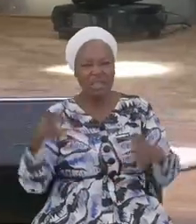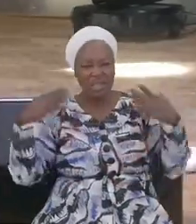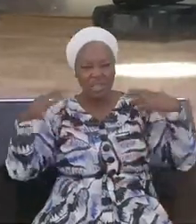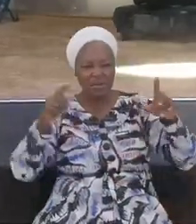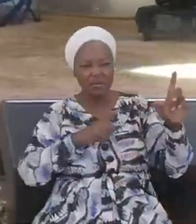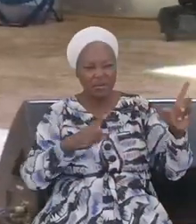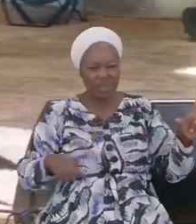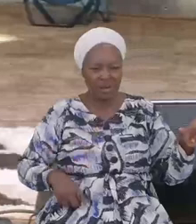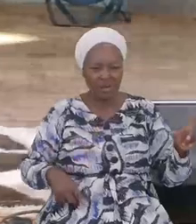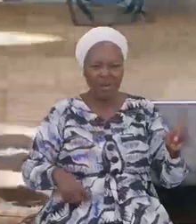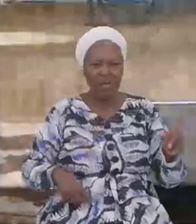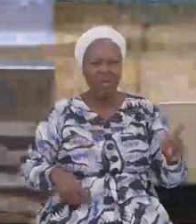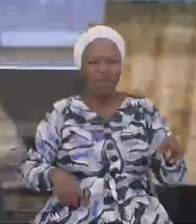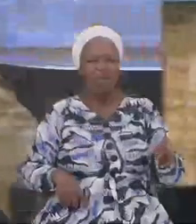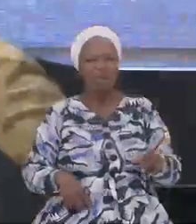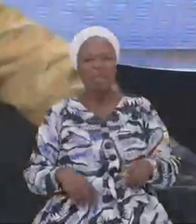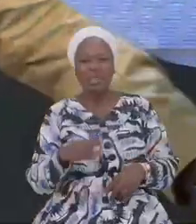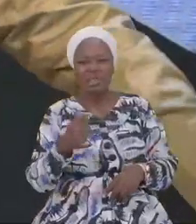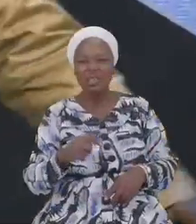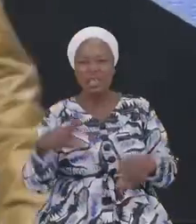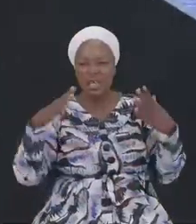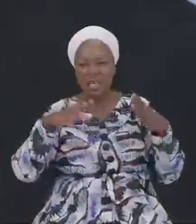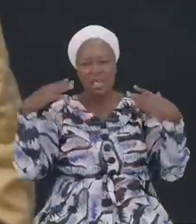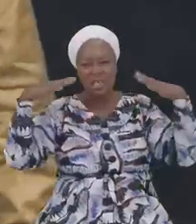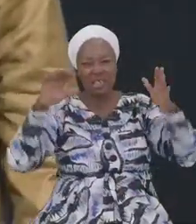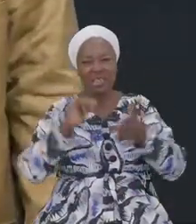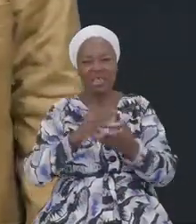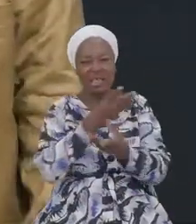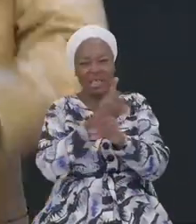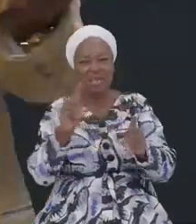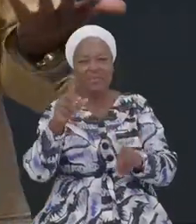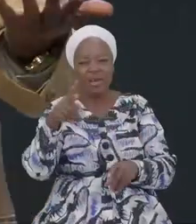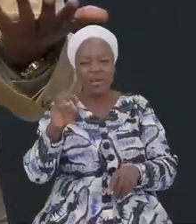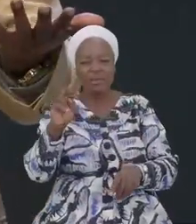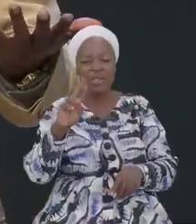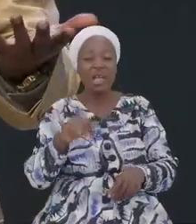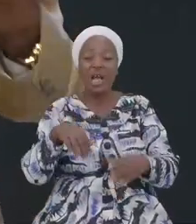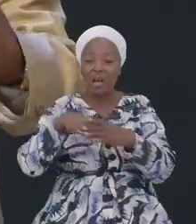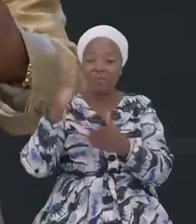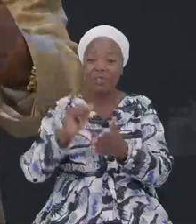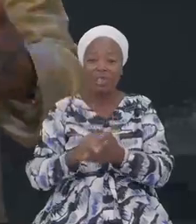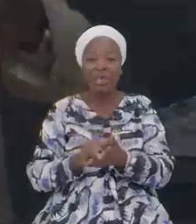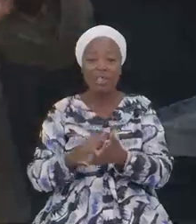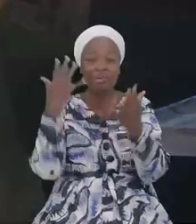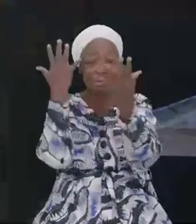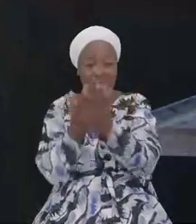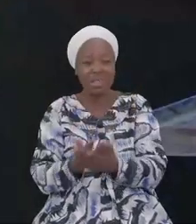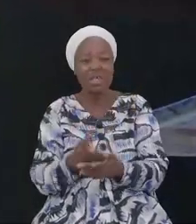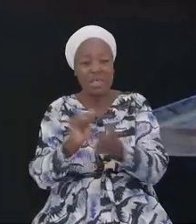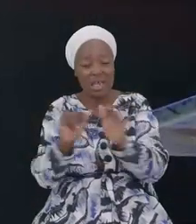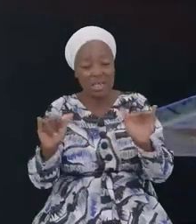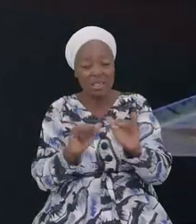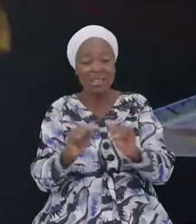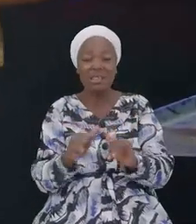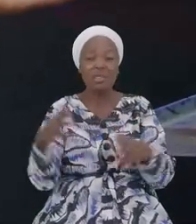Seigneur, l'ange qui a délivré Pierre hors de la prison, de cette même prison, ce même ange est venu. Ce